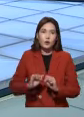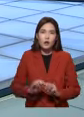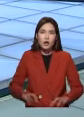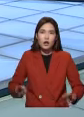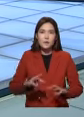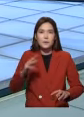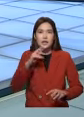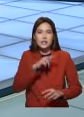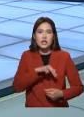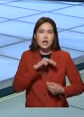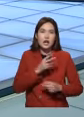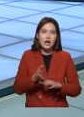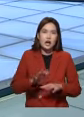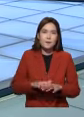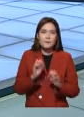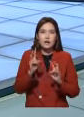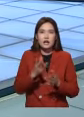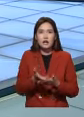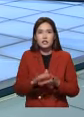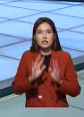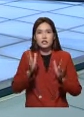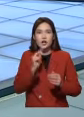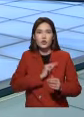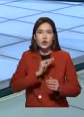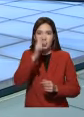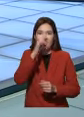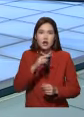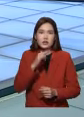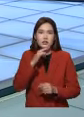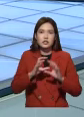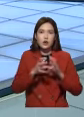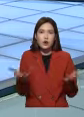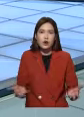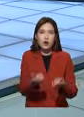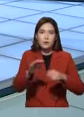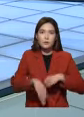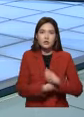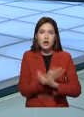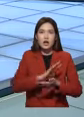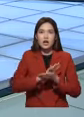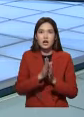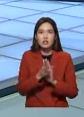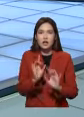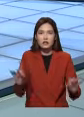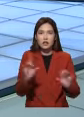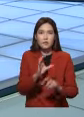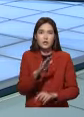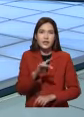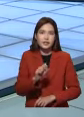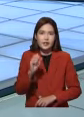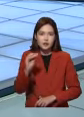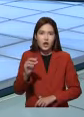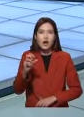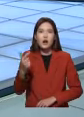еңбек жағдайларында жұмыс істейтін қазақстандықтарды әлеуметтік қолдаудың жаңа шаралары туралы айтты. Светлана Жақыпова Ақтөбе облысына